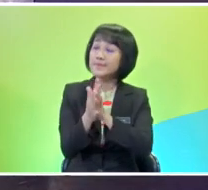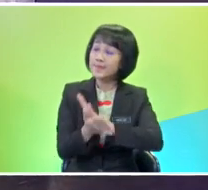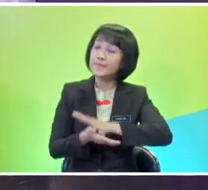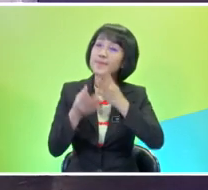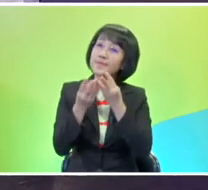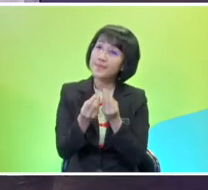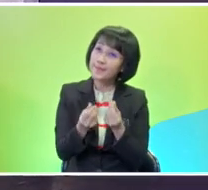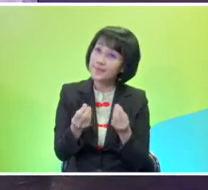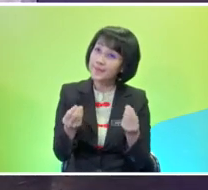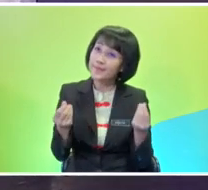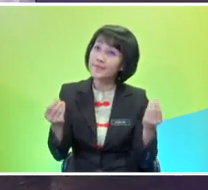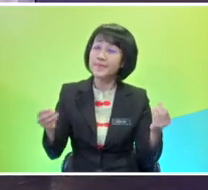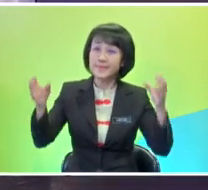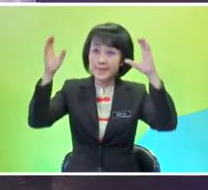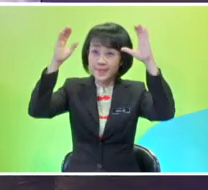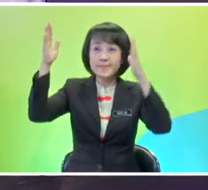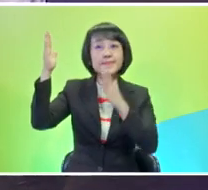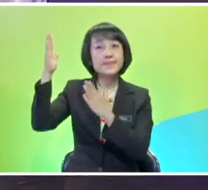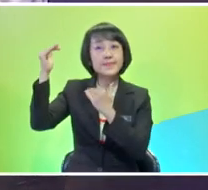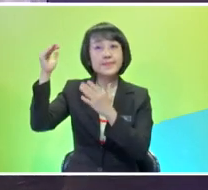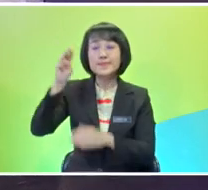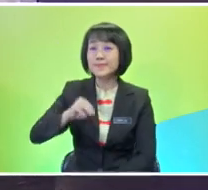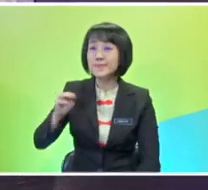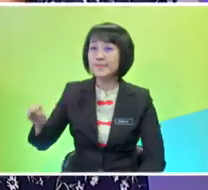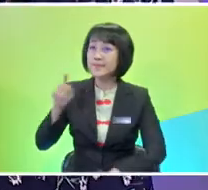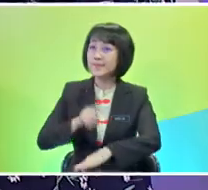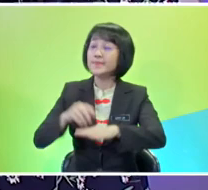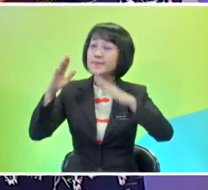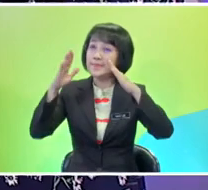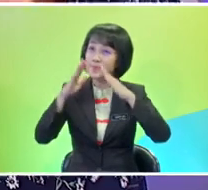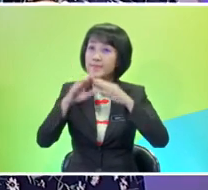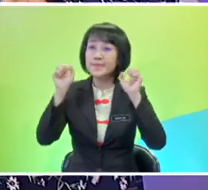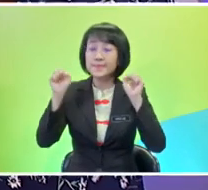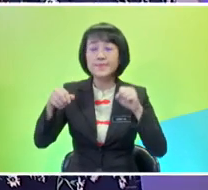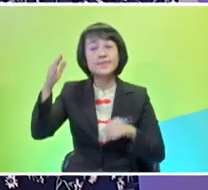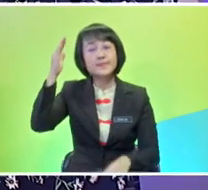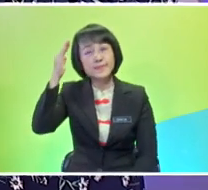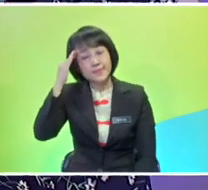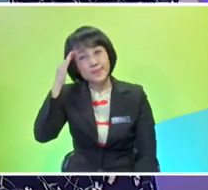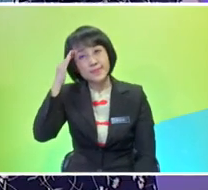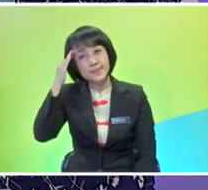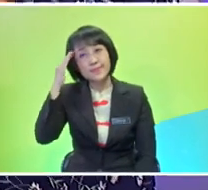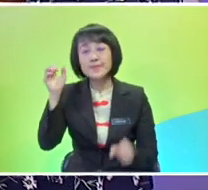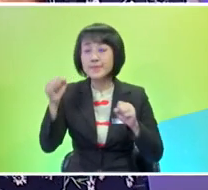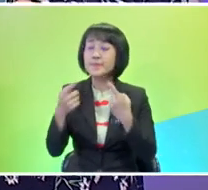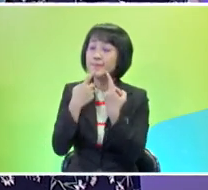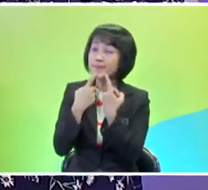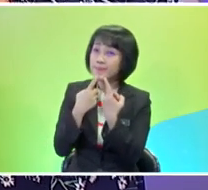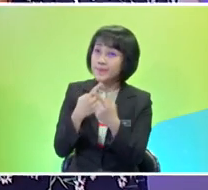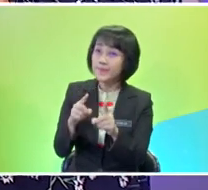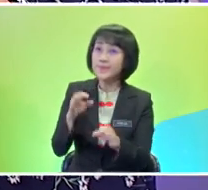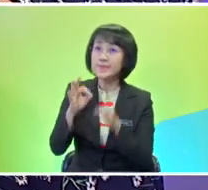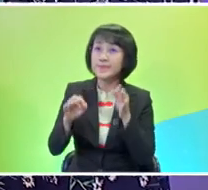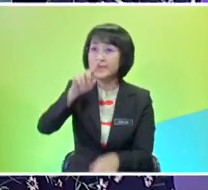pasir di rumah tampak tahu kalau ditanya macam manakah pasir terbentuk